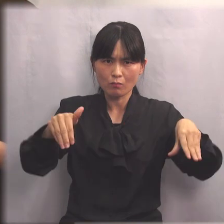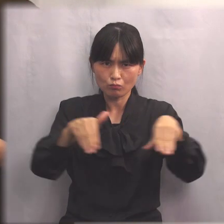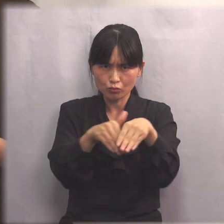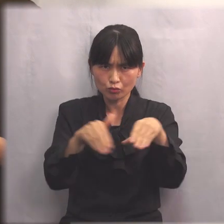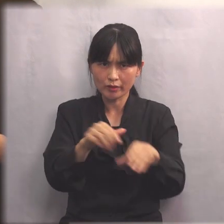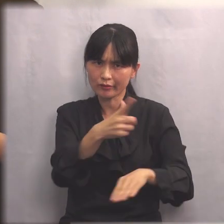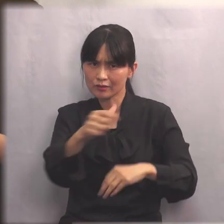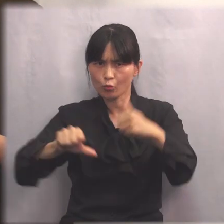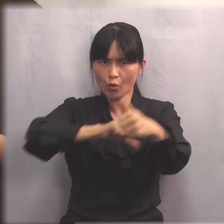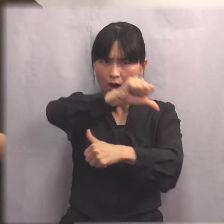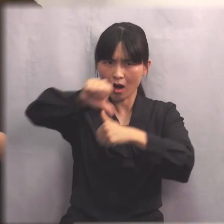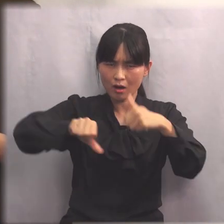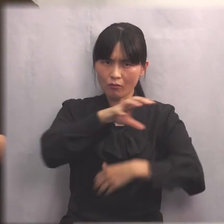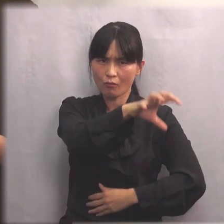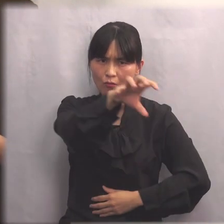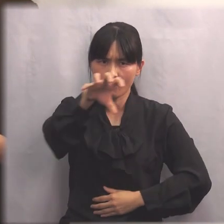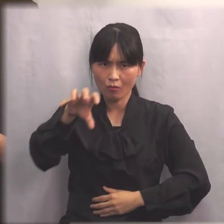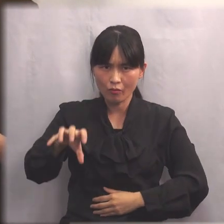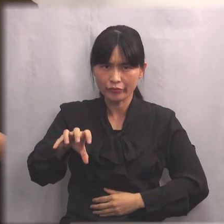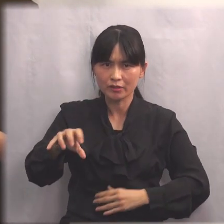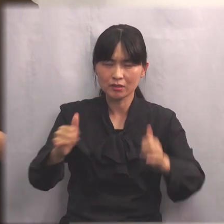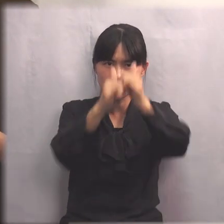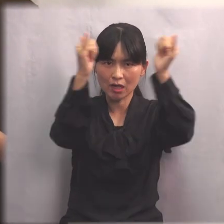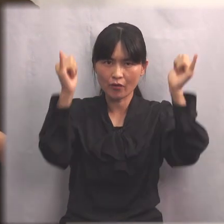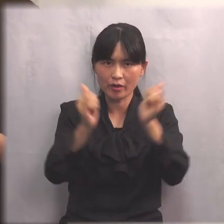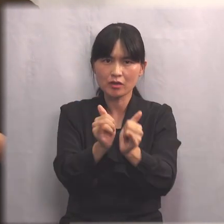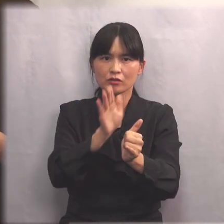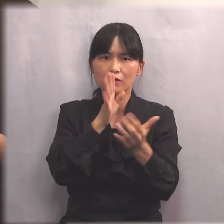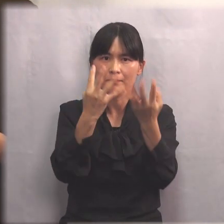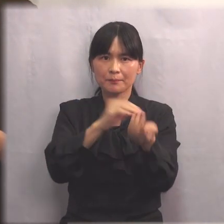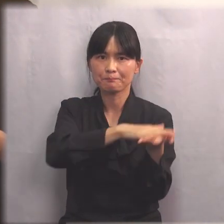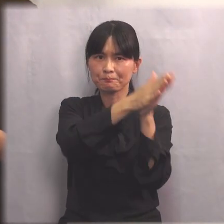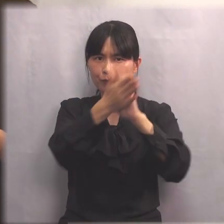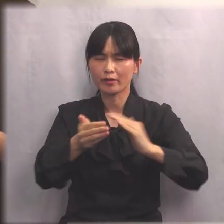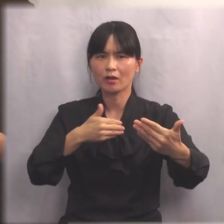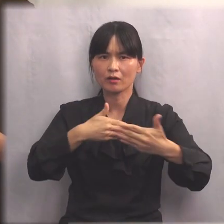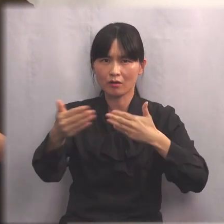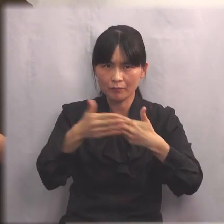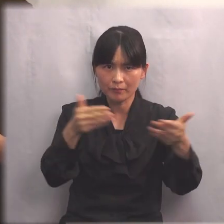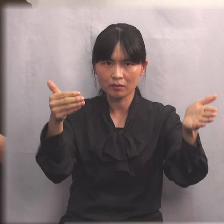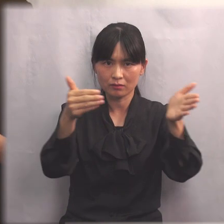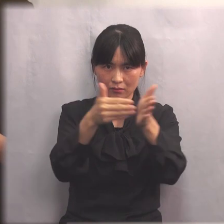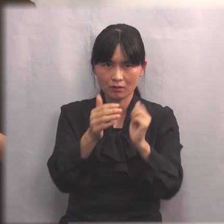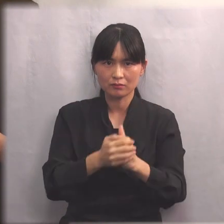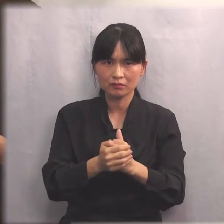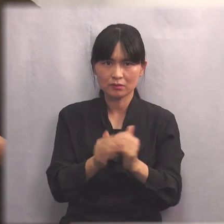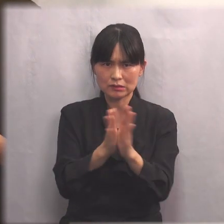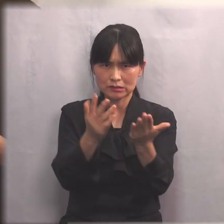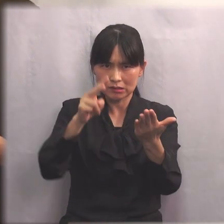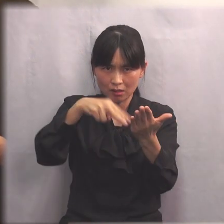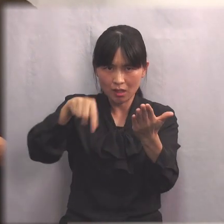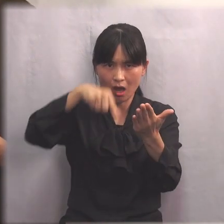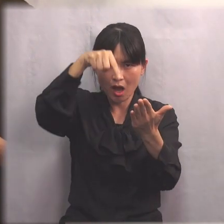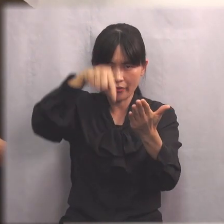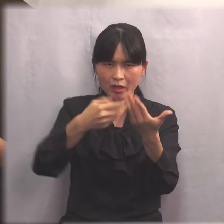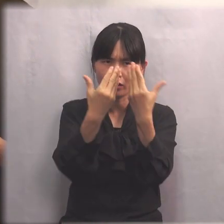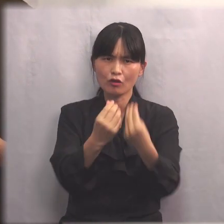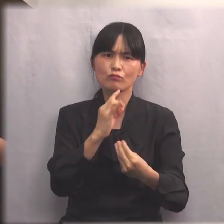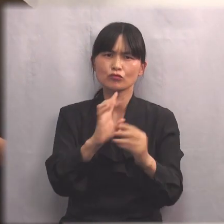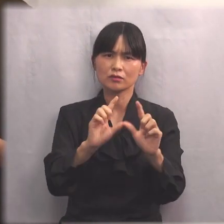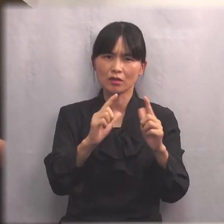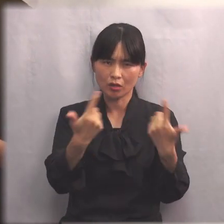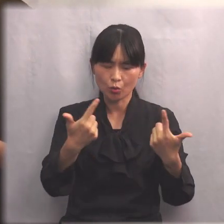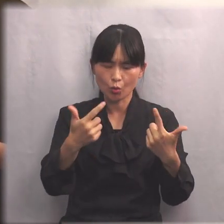문화, 그리고 환경의 영역에서 우리 사회는 정말로 많은 변화를 겪었습니다. 교과서에만 나오는